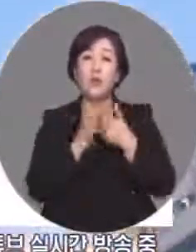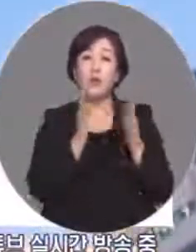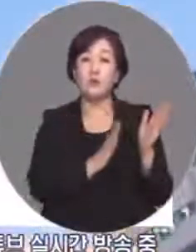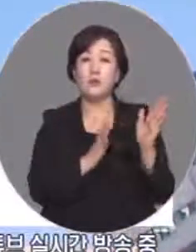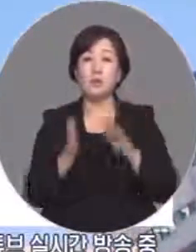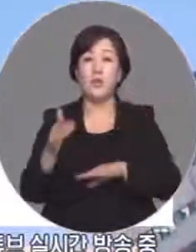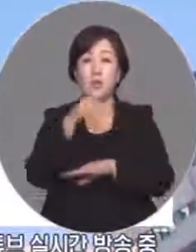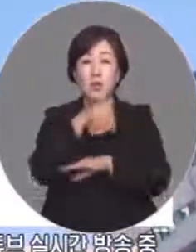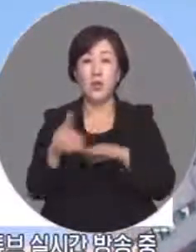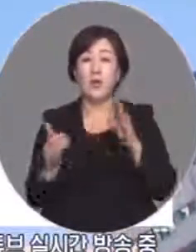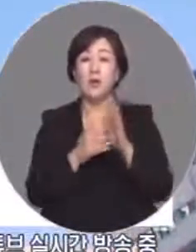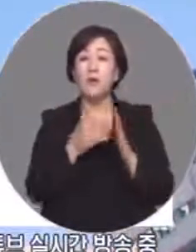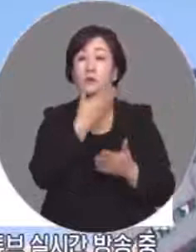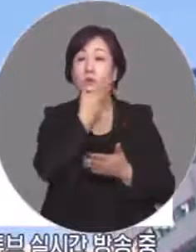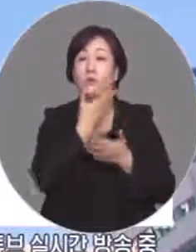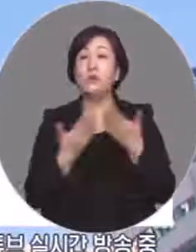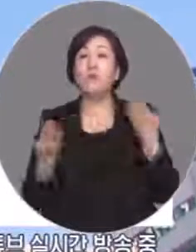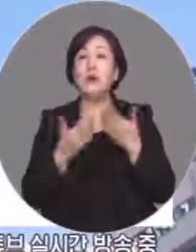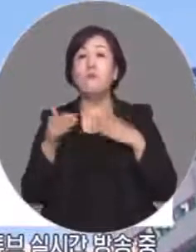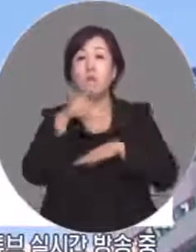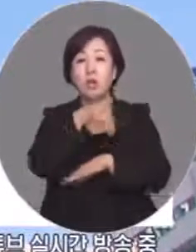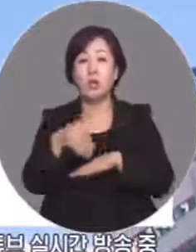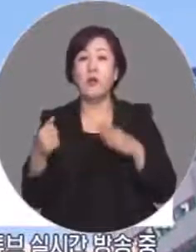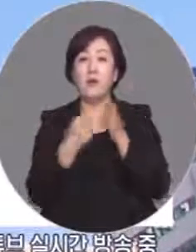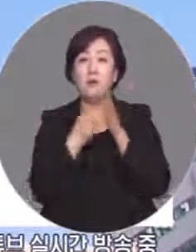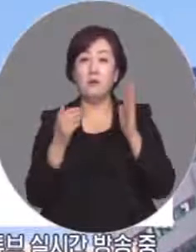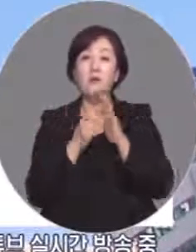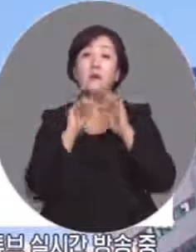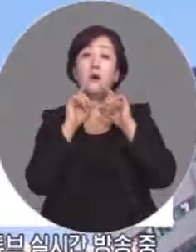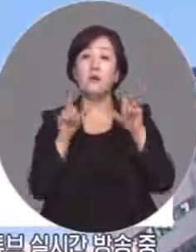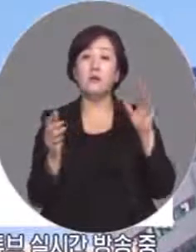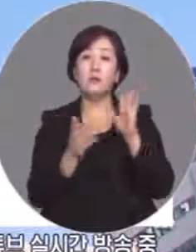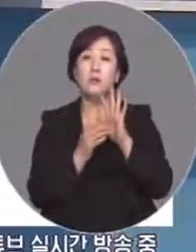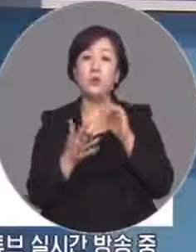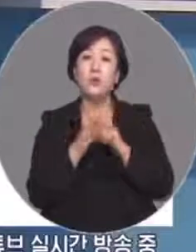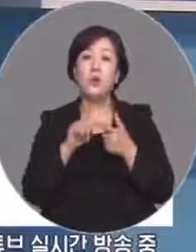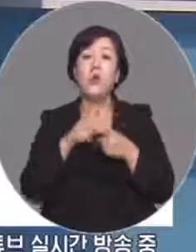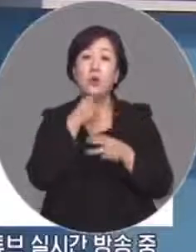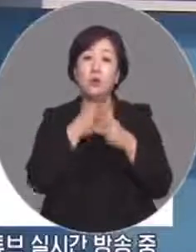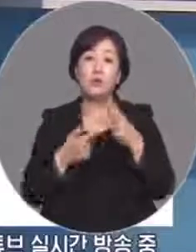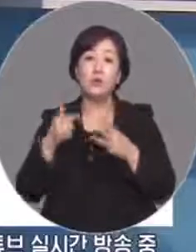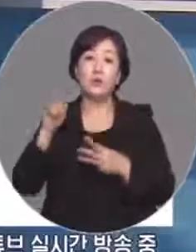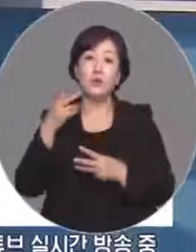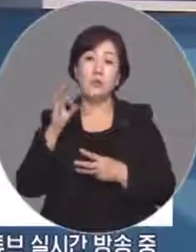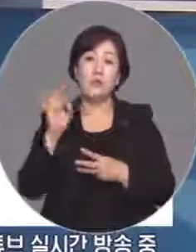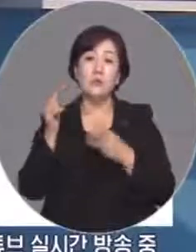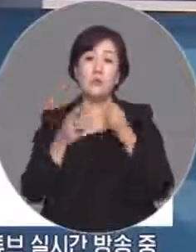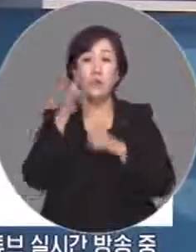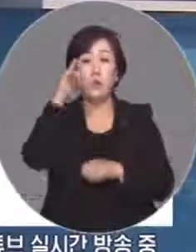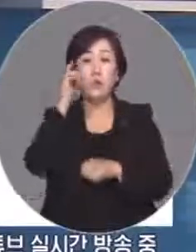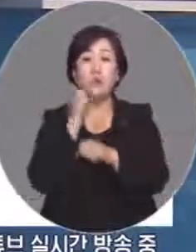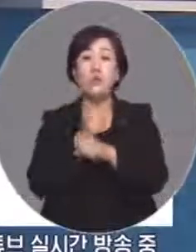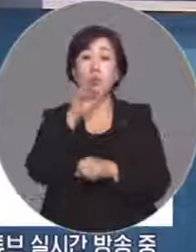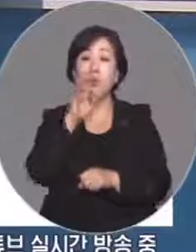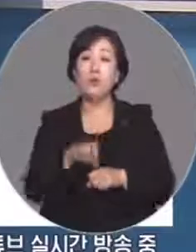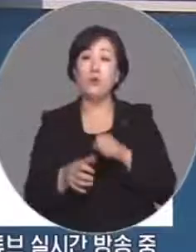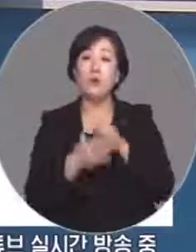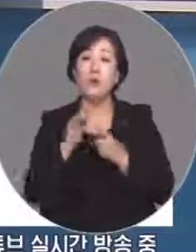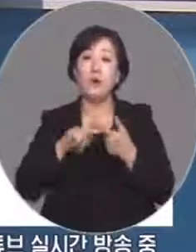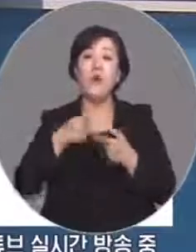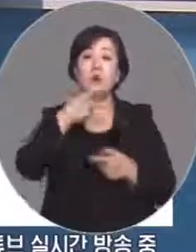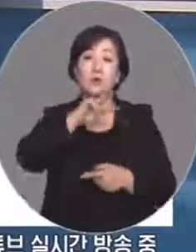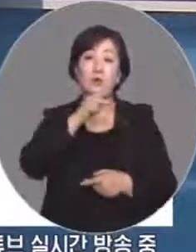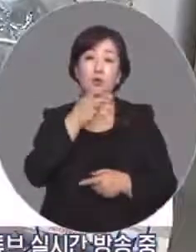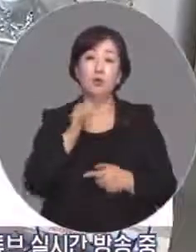과제를 담은 주요 업무 계획을 확정했습니다. 주요 과제는 울주 강소 연구개발 특구 육성과 수소